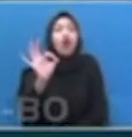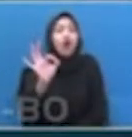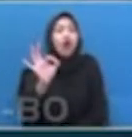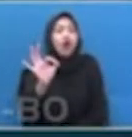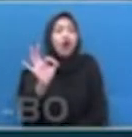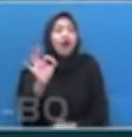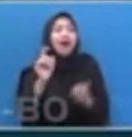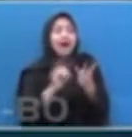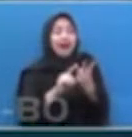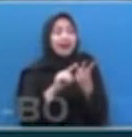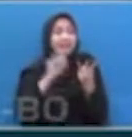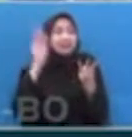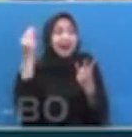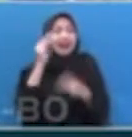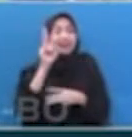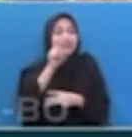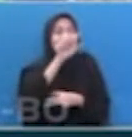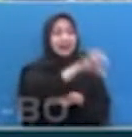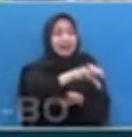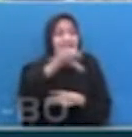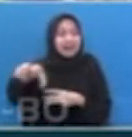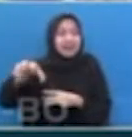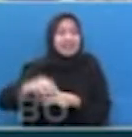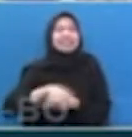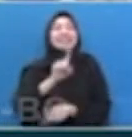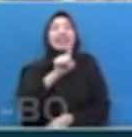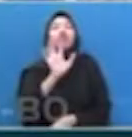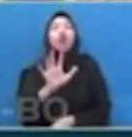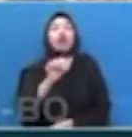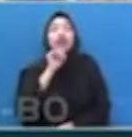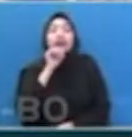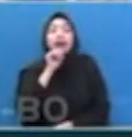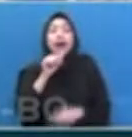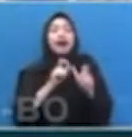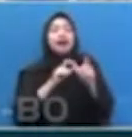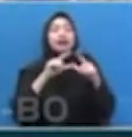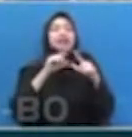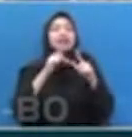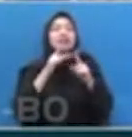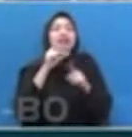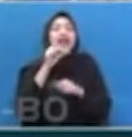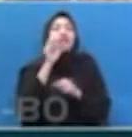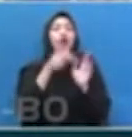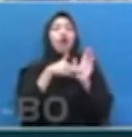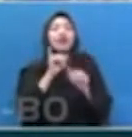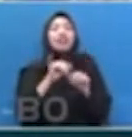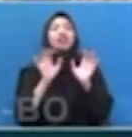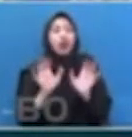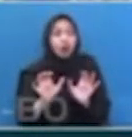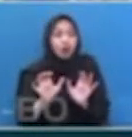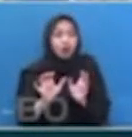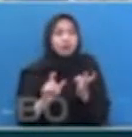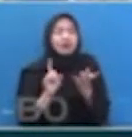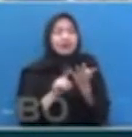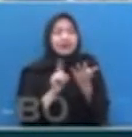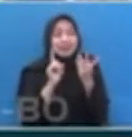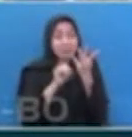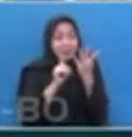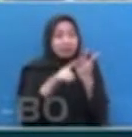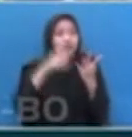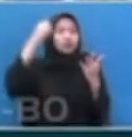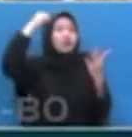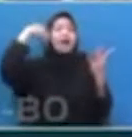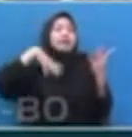Burhanuddin mengatakan bahwa Anies Baswedan bisa menjadi kotel efek atau pengkerek suara Nasdem di kantong-kantong wilayah yang sulit dikuasai oleh